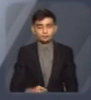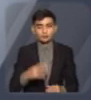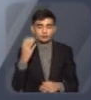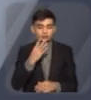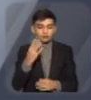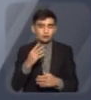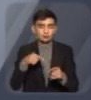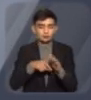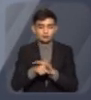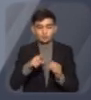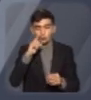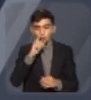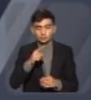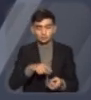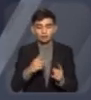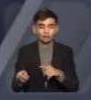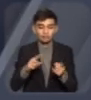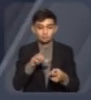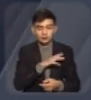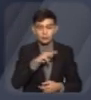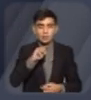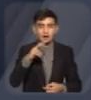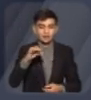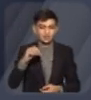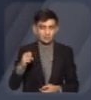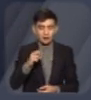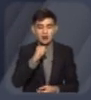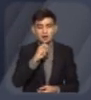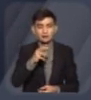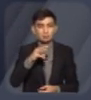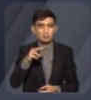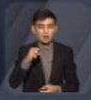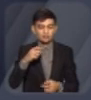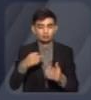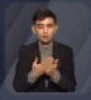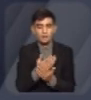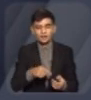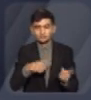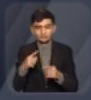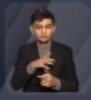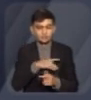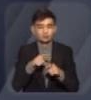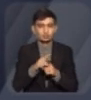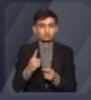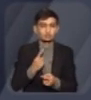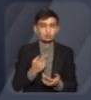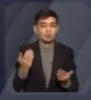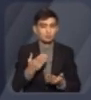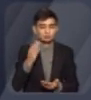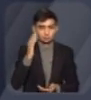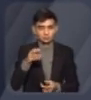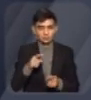Четвертая должность за год. Чего ждут от Мадины Абылкасымовой на ее новом посту? Я думаю, что повторится ситуация, может быть, как